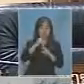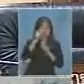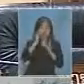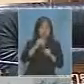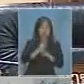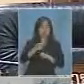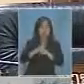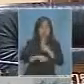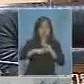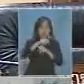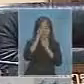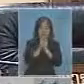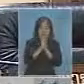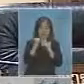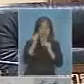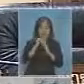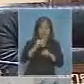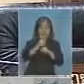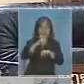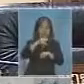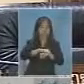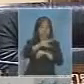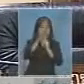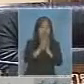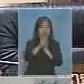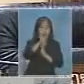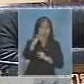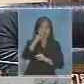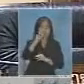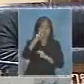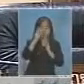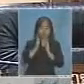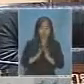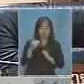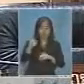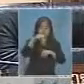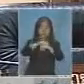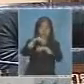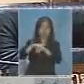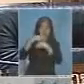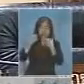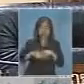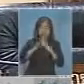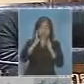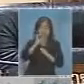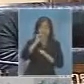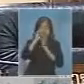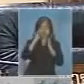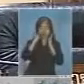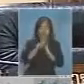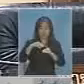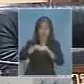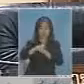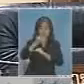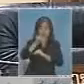รวม766คนผู้ต้องหารวม123คนติดตามตัวไปดำเนินคดีแล้วจำนวน98คนหลบหนี25